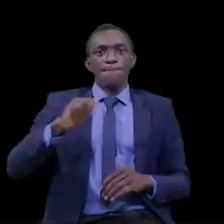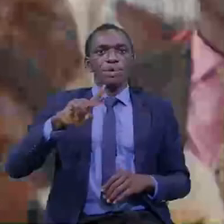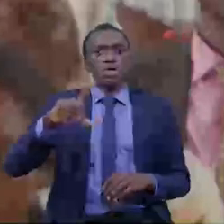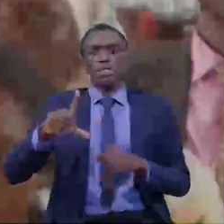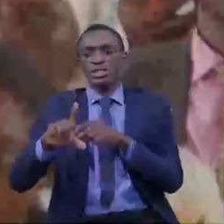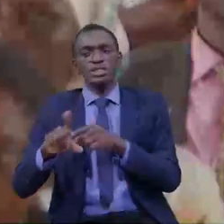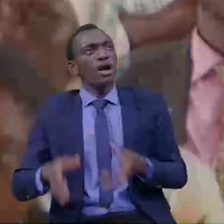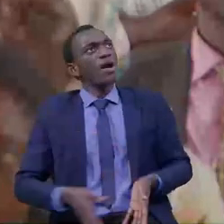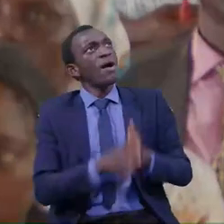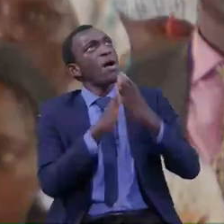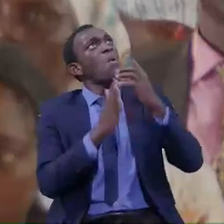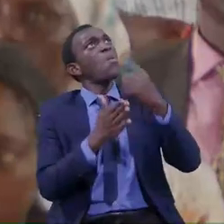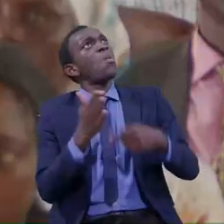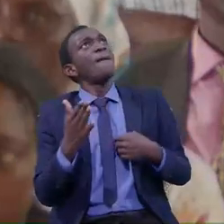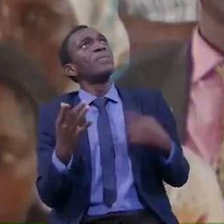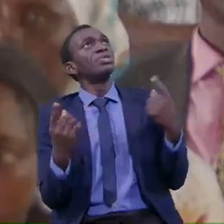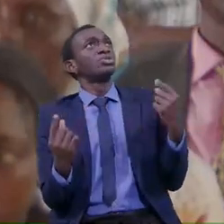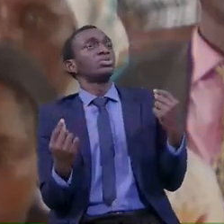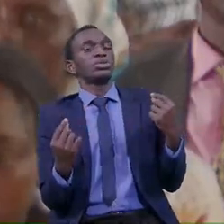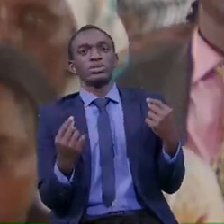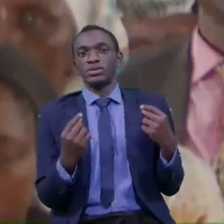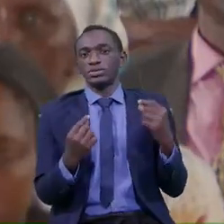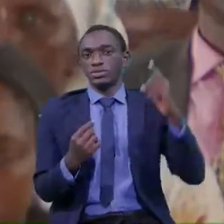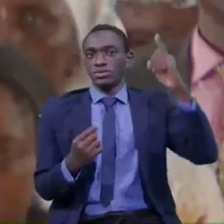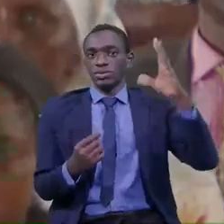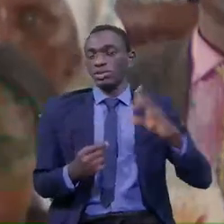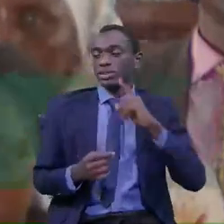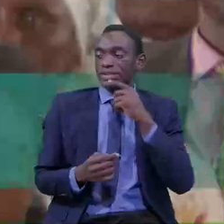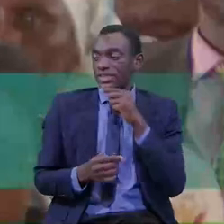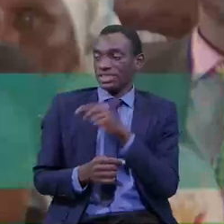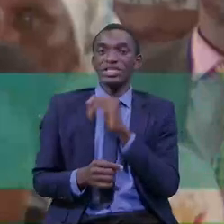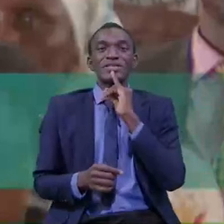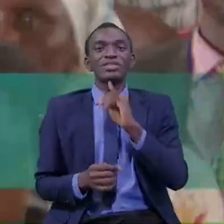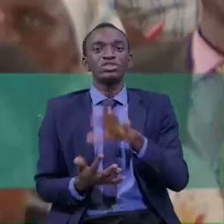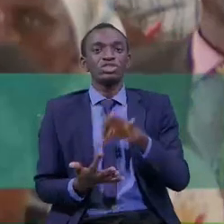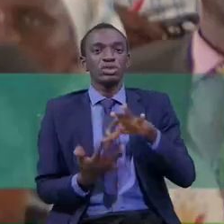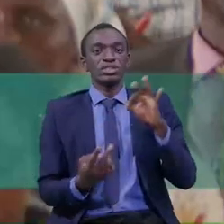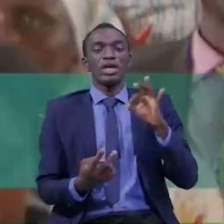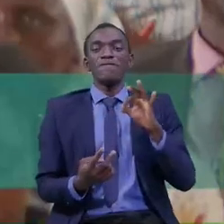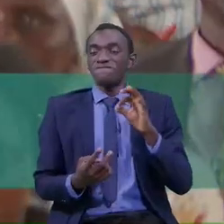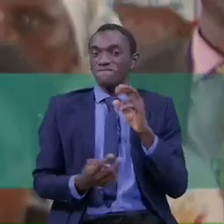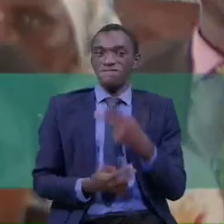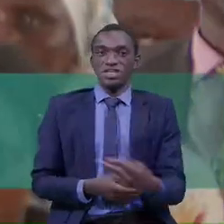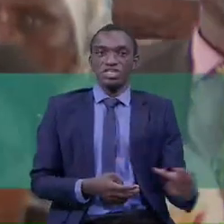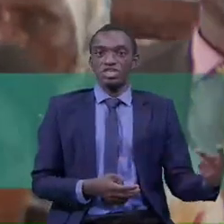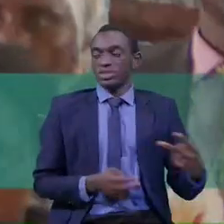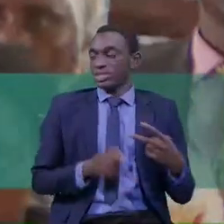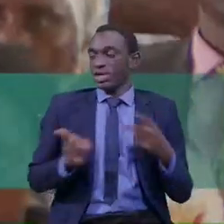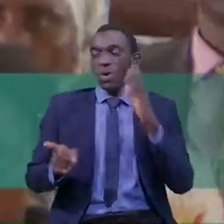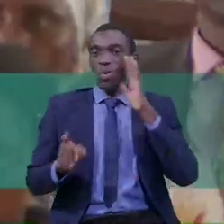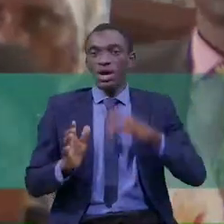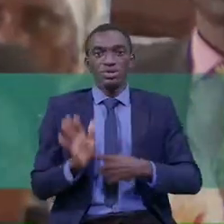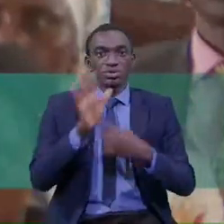C'est un vase choisi. Il révélera mon nom, mon salut, au roi et aux juifs et